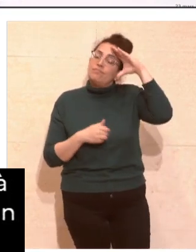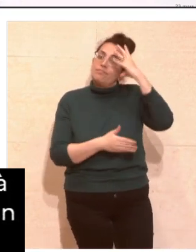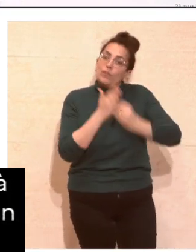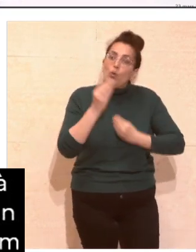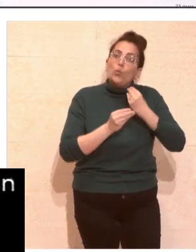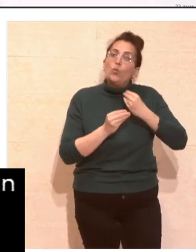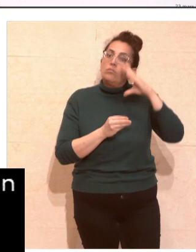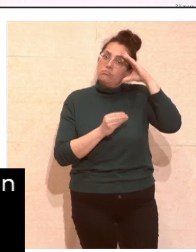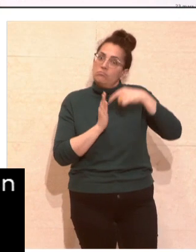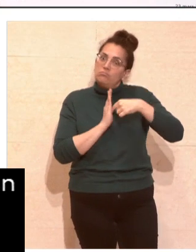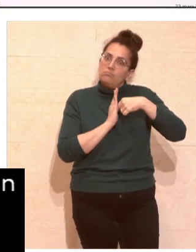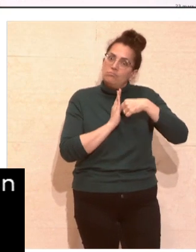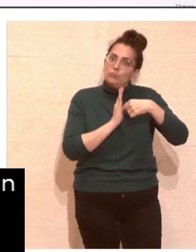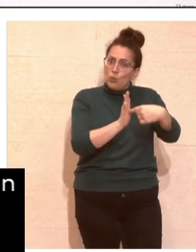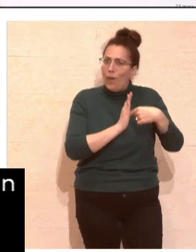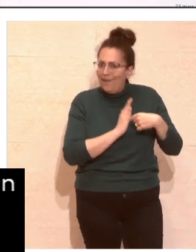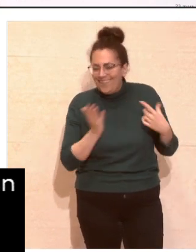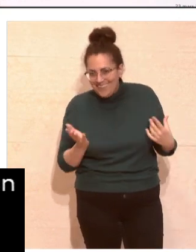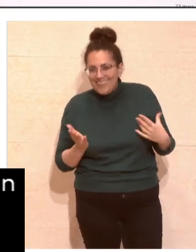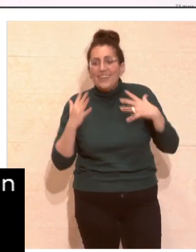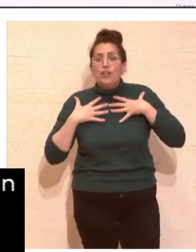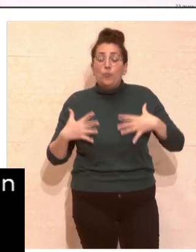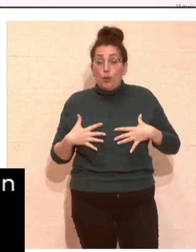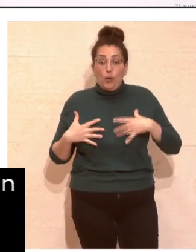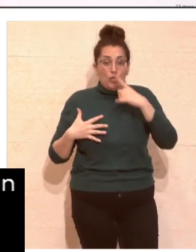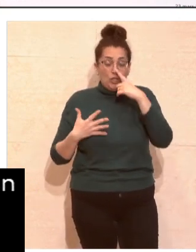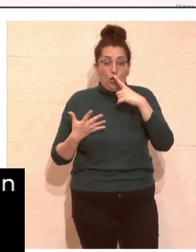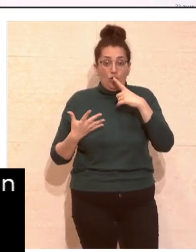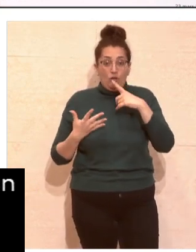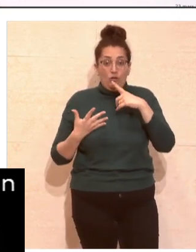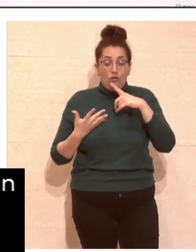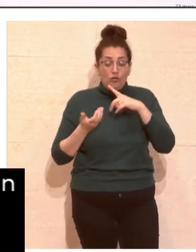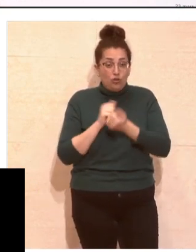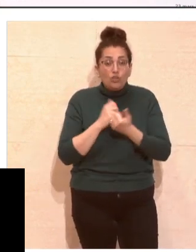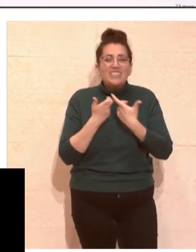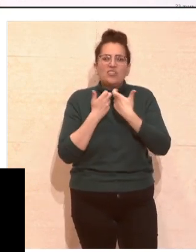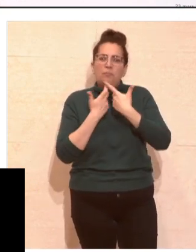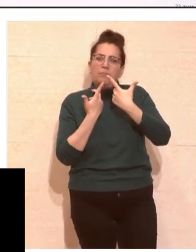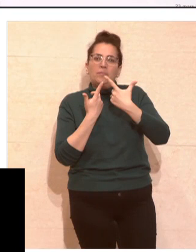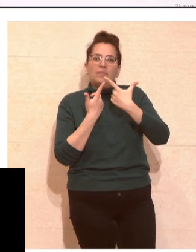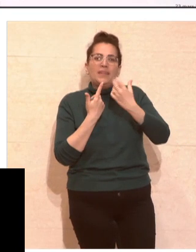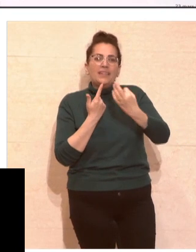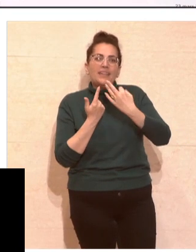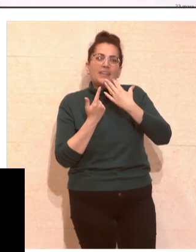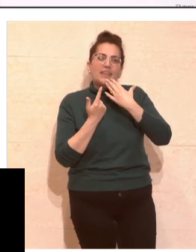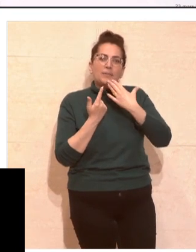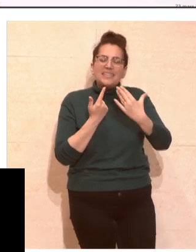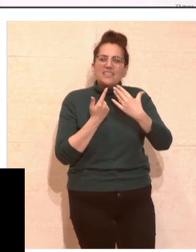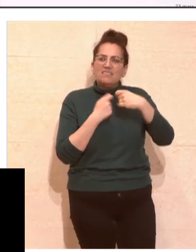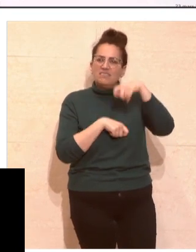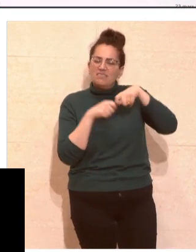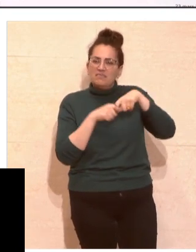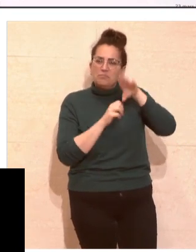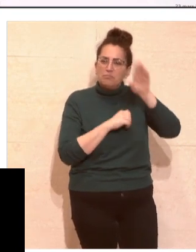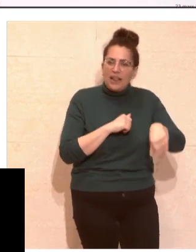une modification des comportements avec une mauvaise évaluation de la récompense, et puis on va aller vers des choix plus risqués et la